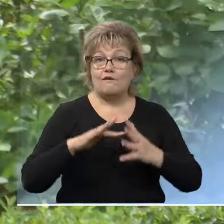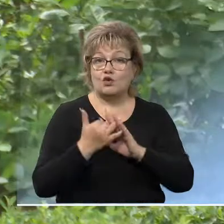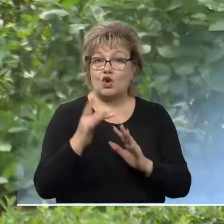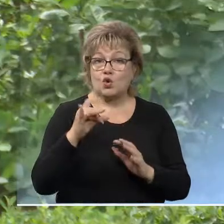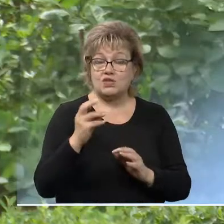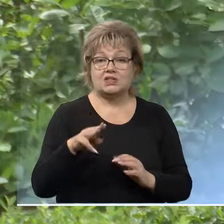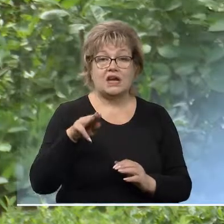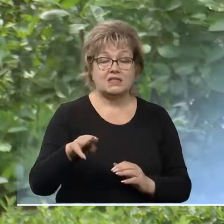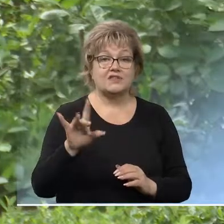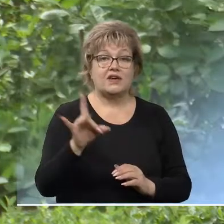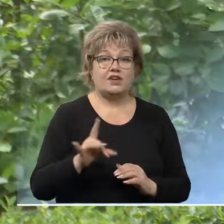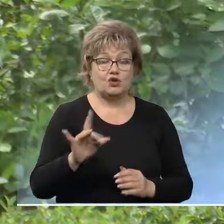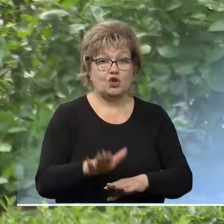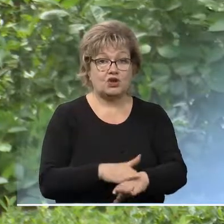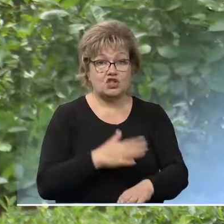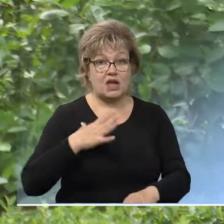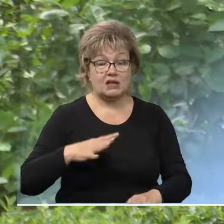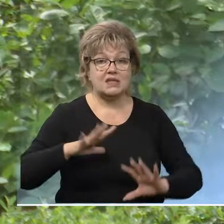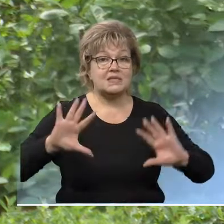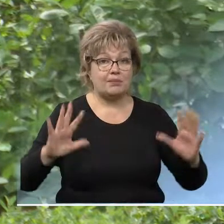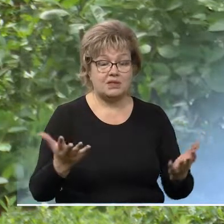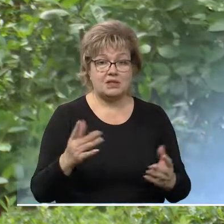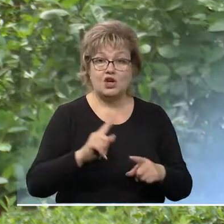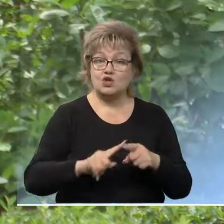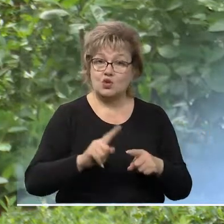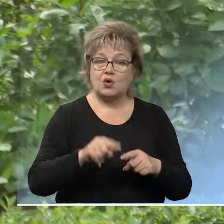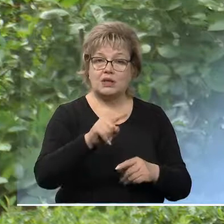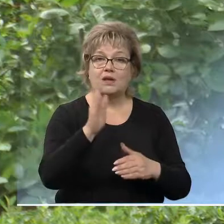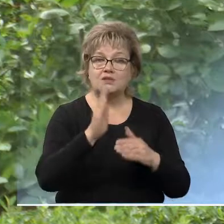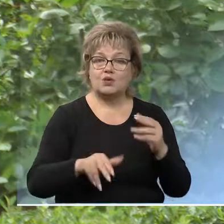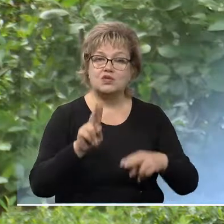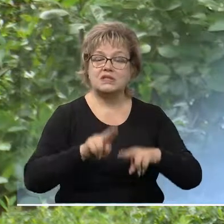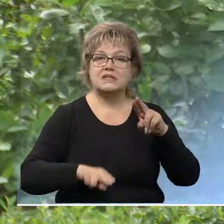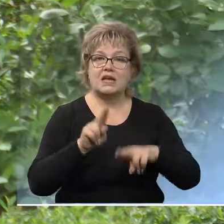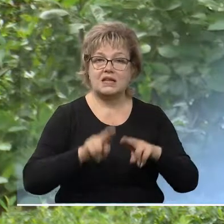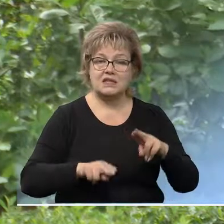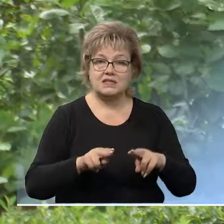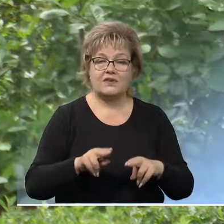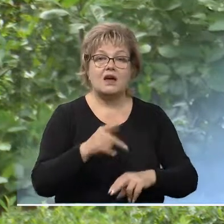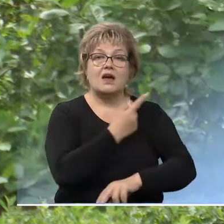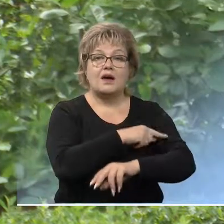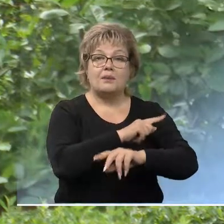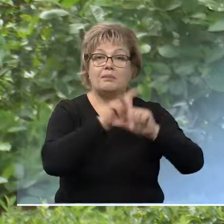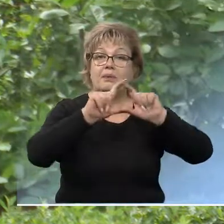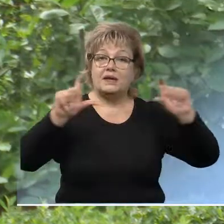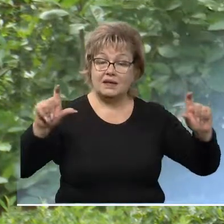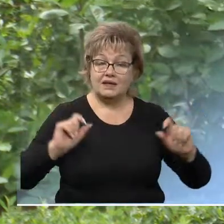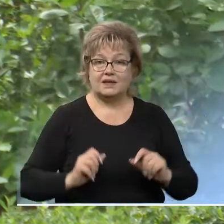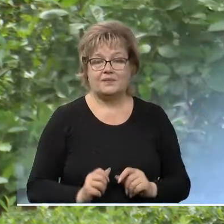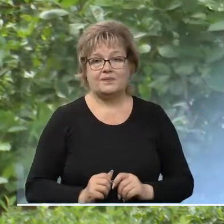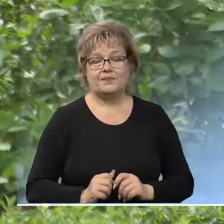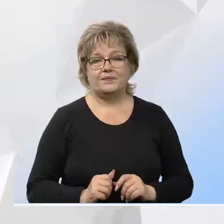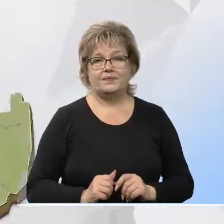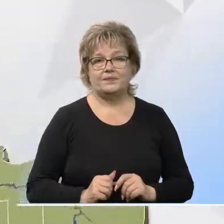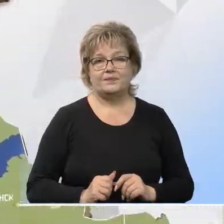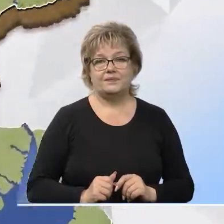В хуторе Россош Тарасовского района долгожданное событие. Совсем скоро там закончится строительство фельдшерско-акушерского